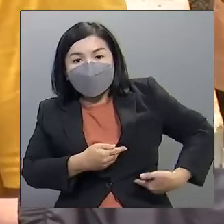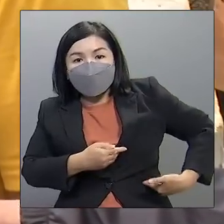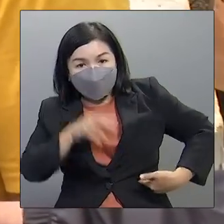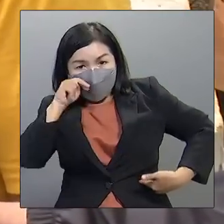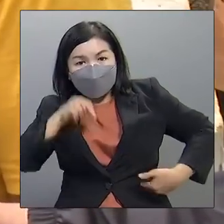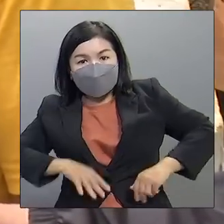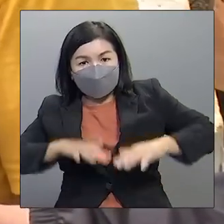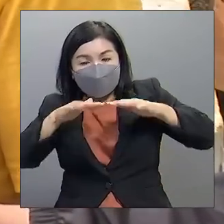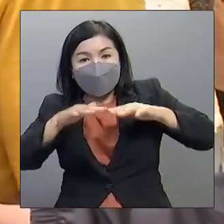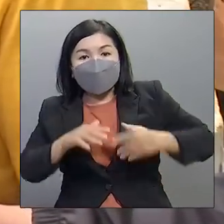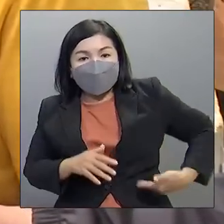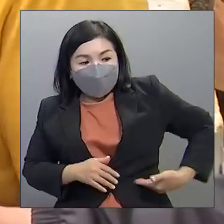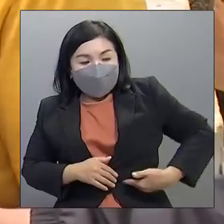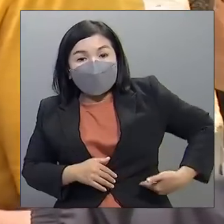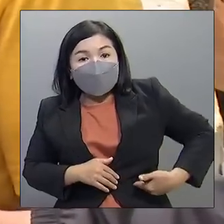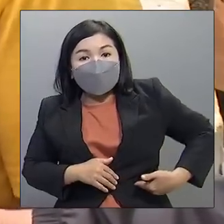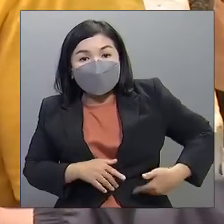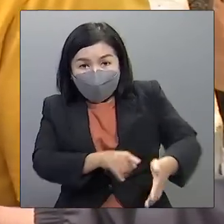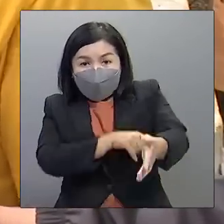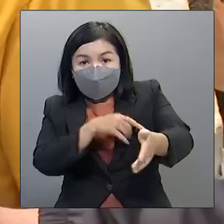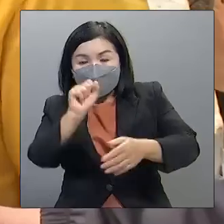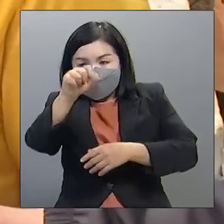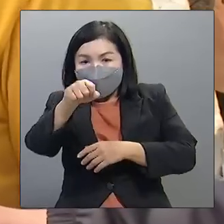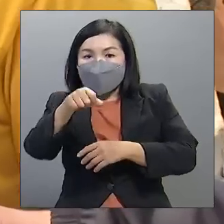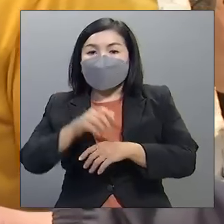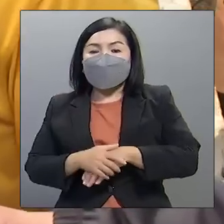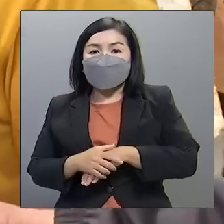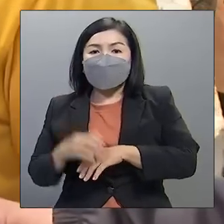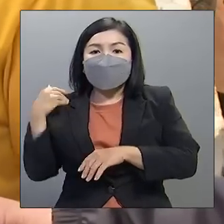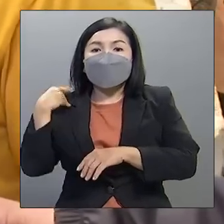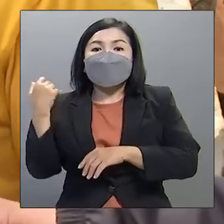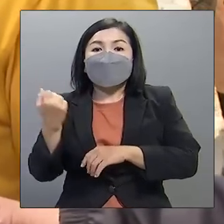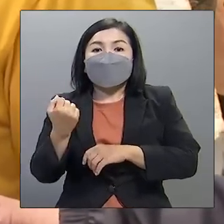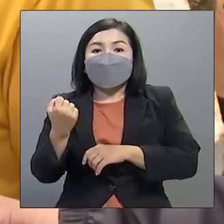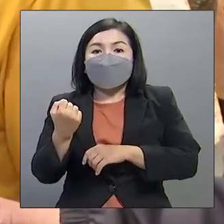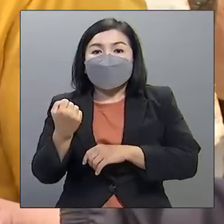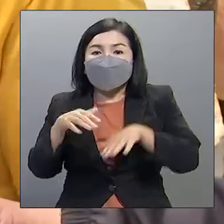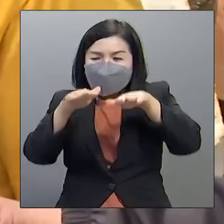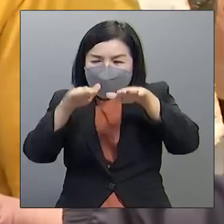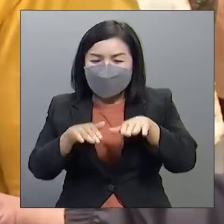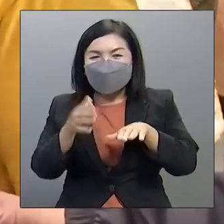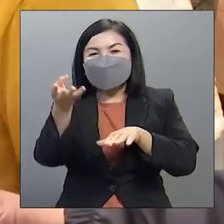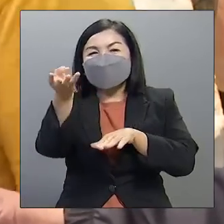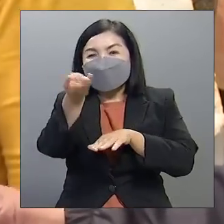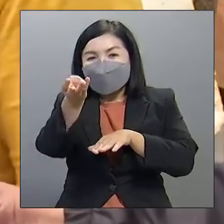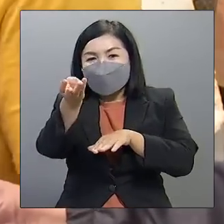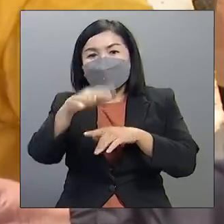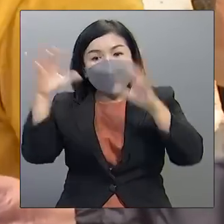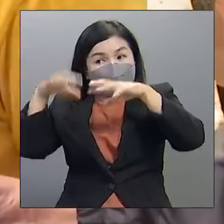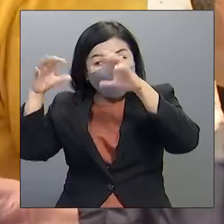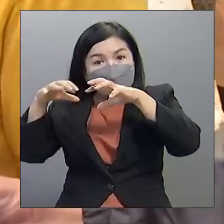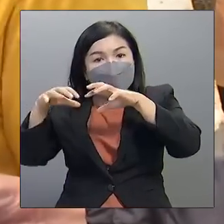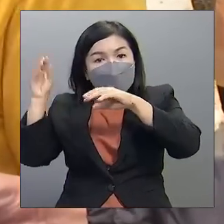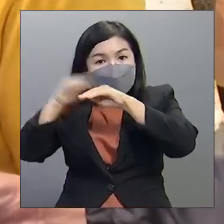ะอันนี้คือท่วมค้างเลยเหรอ ใช่ค่ะมันก็มีลดไปนิดหน่อยค่ะแล้วพอถ้าฝนตกลงมาก็